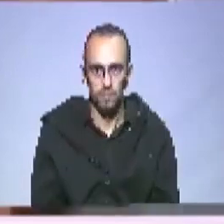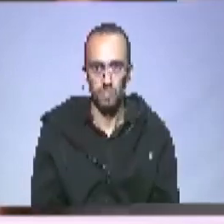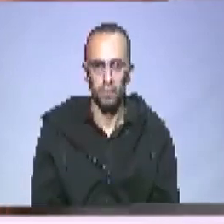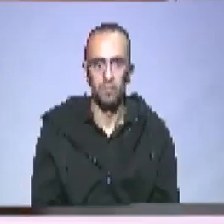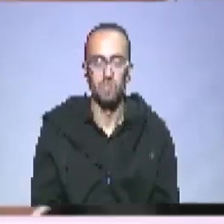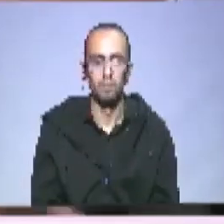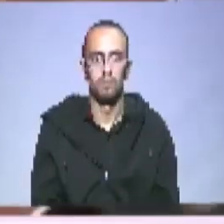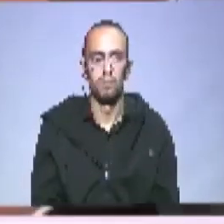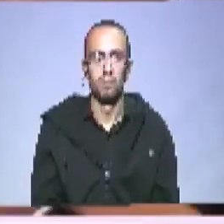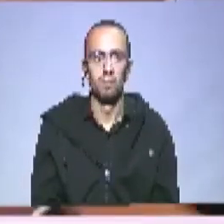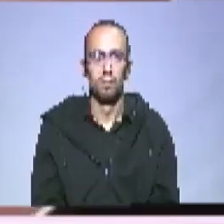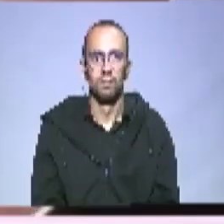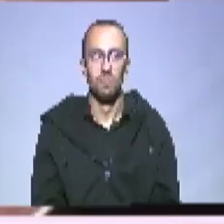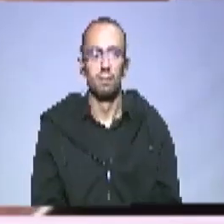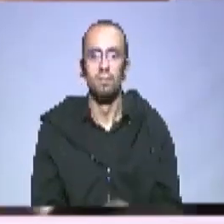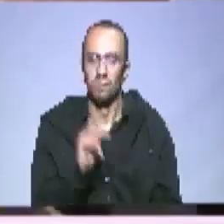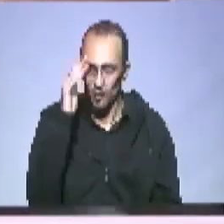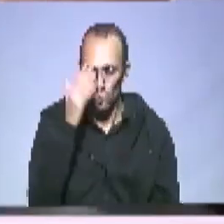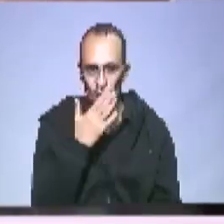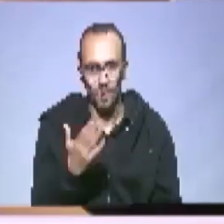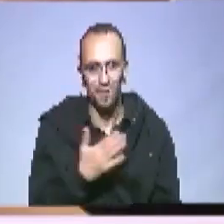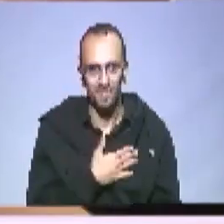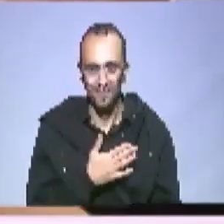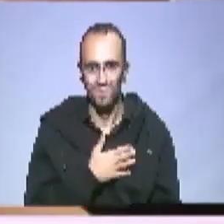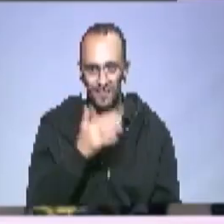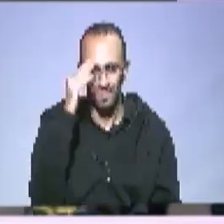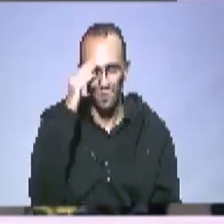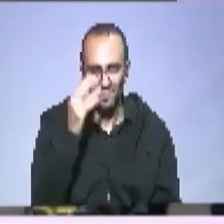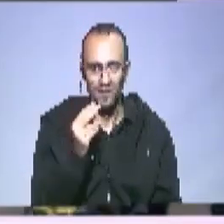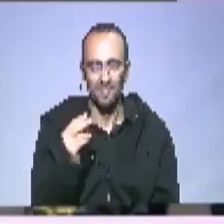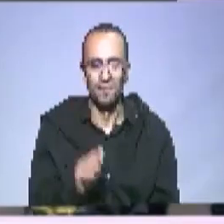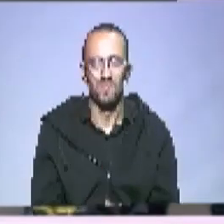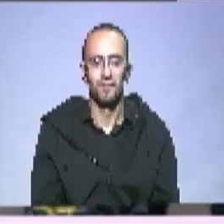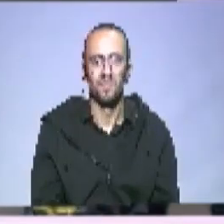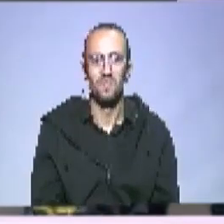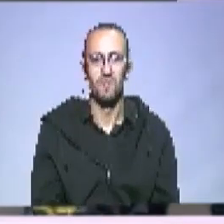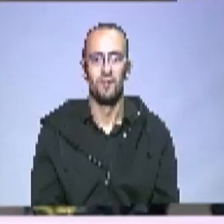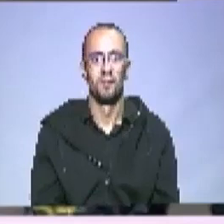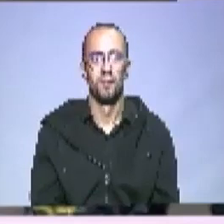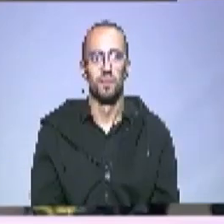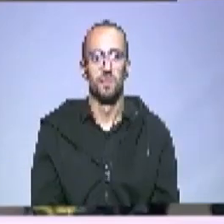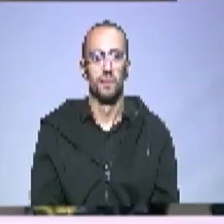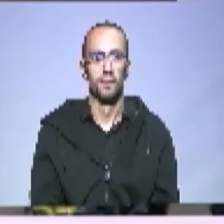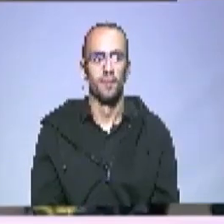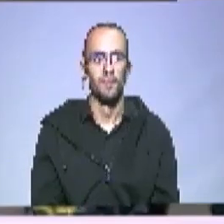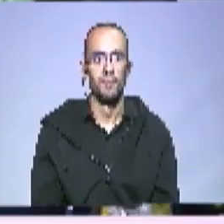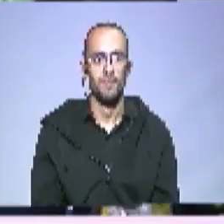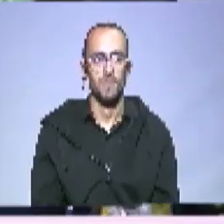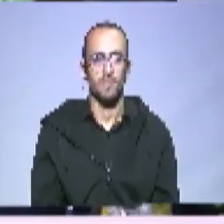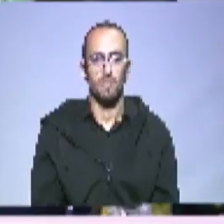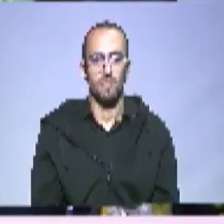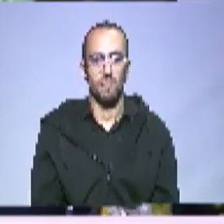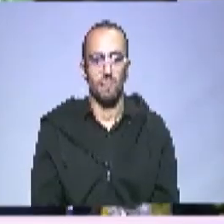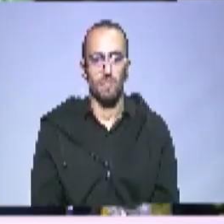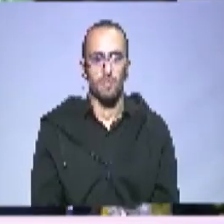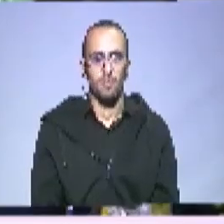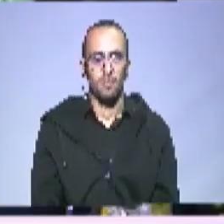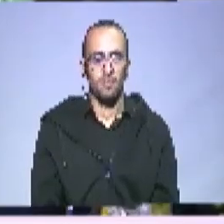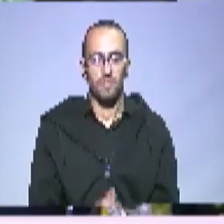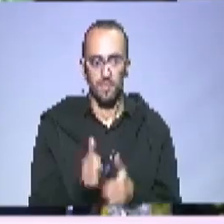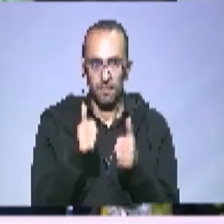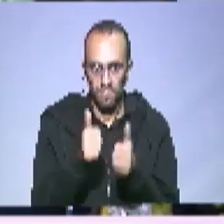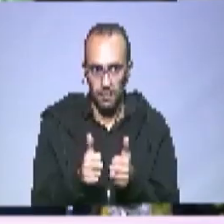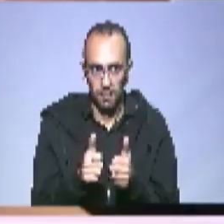طعم ظريف يعني. ماشي، شكرا. تحت أمر حضرتك يا فندم، شرفتينا. مشكورك جدا. خلاص خدنا كده